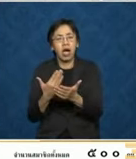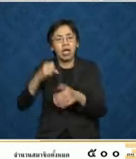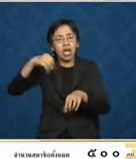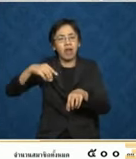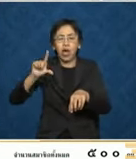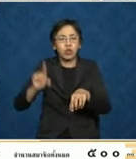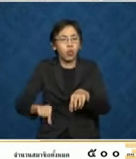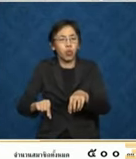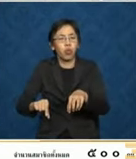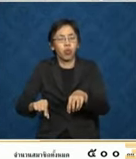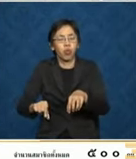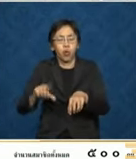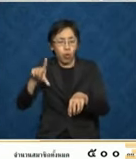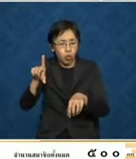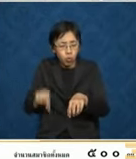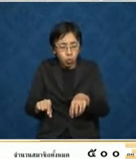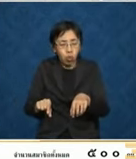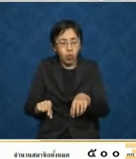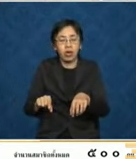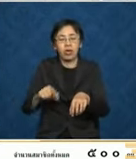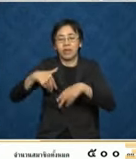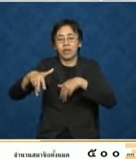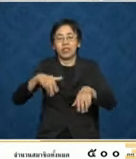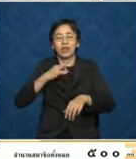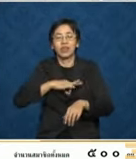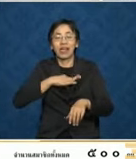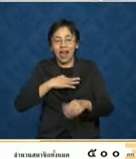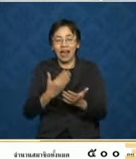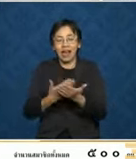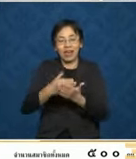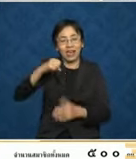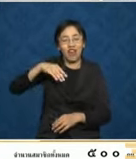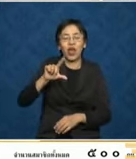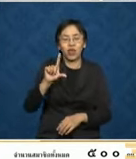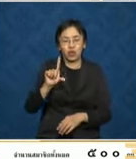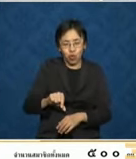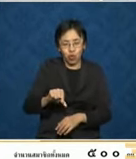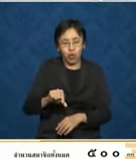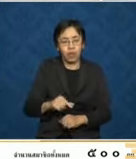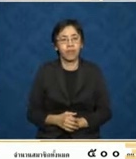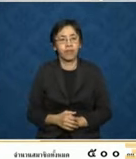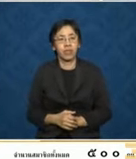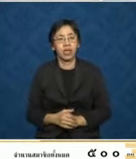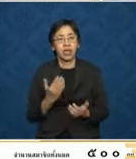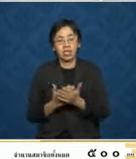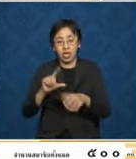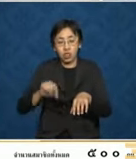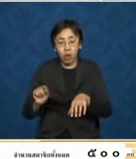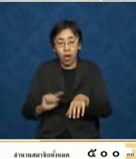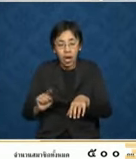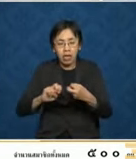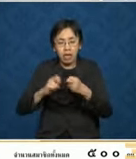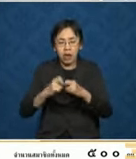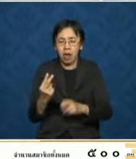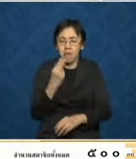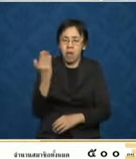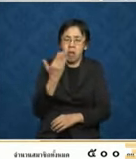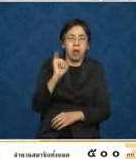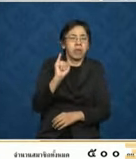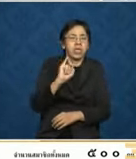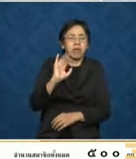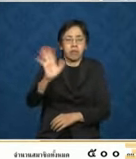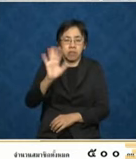ลยครับฉะนั้นจะได้พี่น้องประชาชนก็ได้ใช้ไฟราคาถูกที่ได้รับผลกระทบแต่ว่าไม่ใช่เป็นผลกระทบทางด้านมลพิษนะครับมลพิ